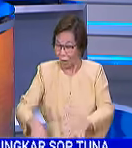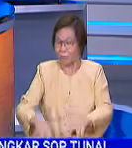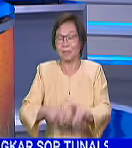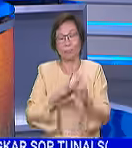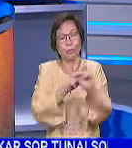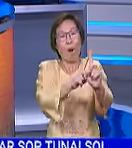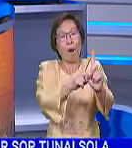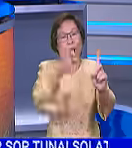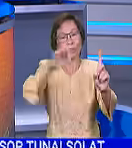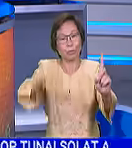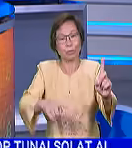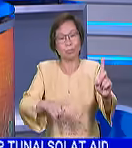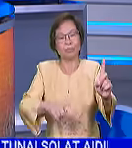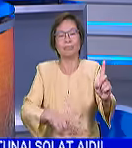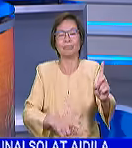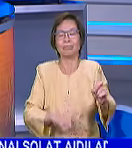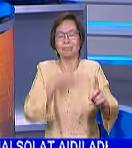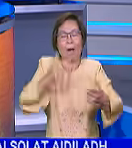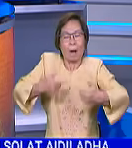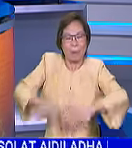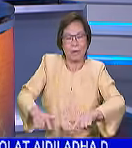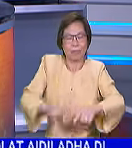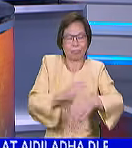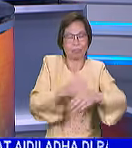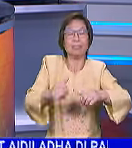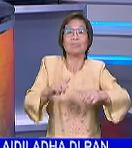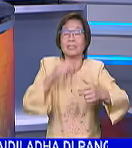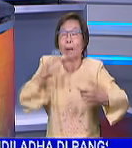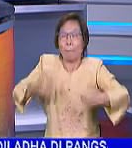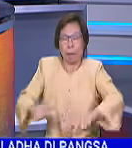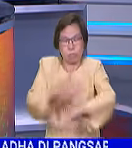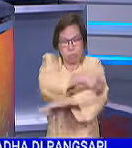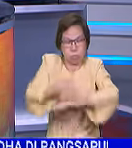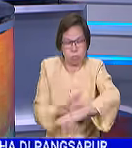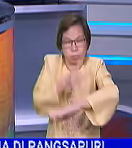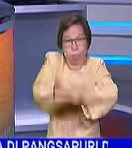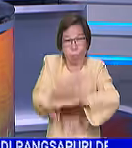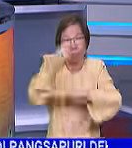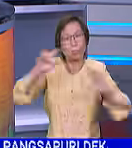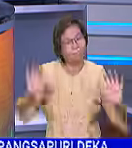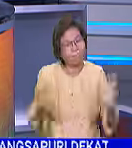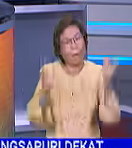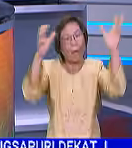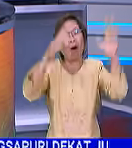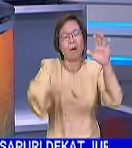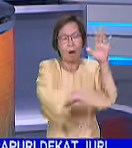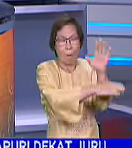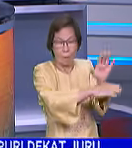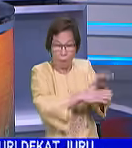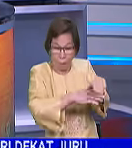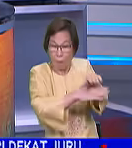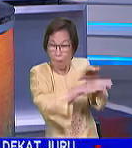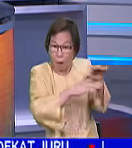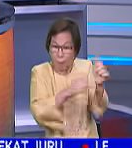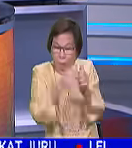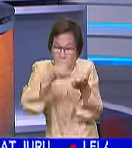arahan kerajaan yang tidak membenarkan aktiviti rentas daerah bagi menyambut perayaan Aidil Adha. Kita langsung bersama dengan wartawan Nur Alia